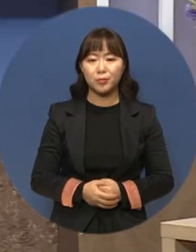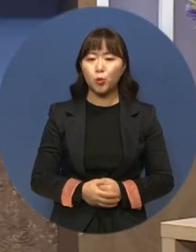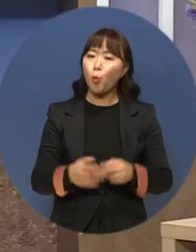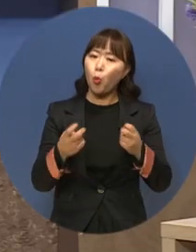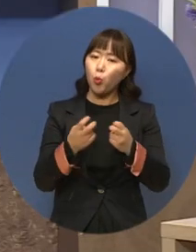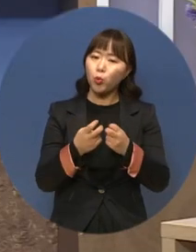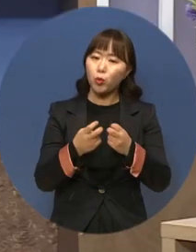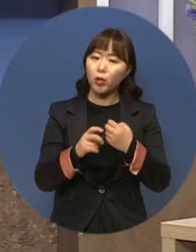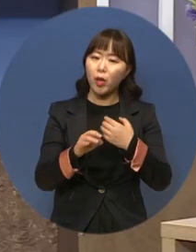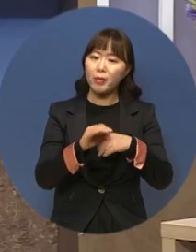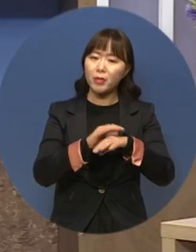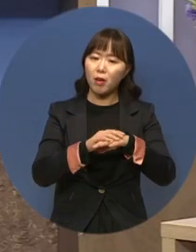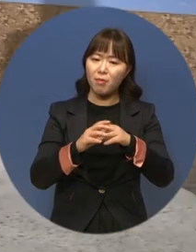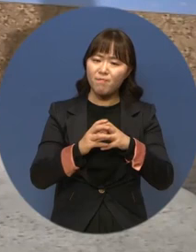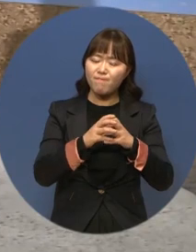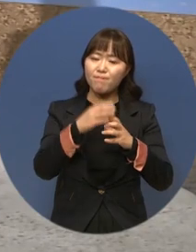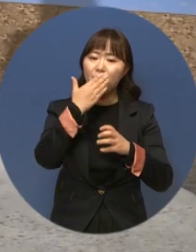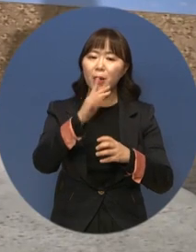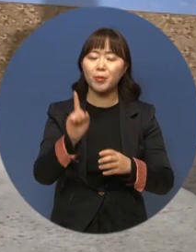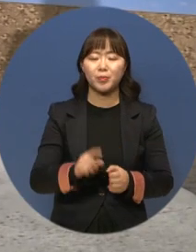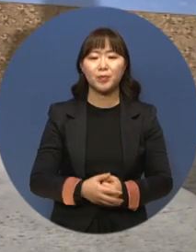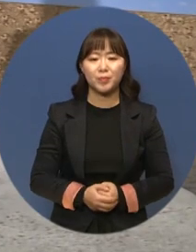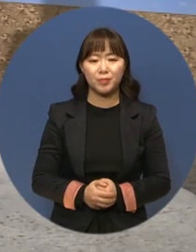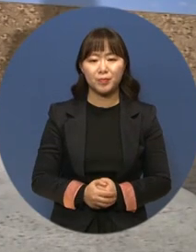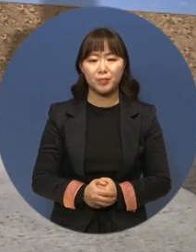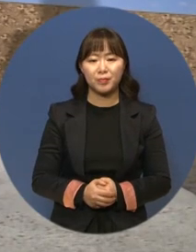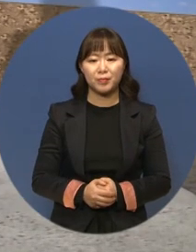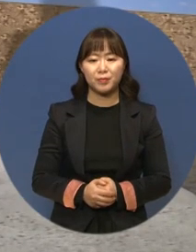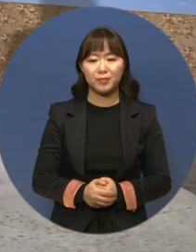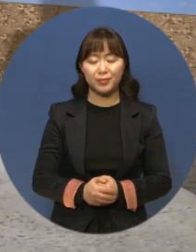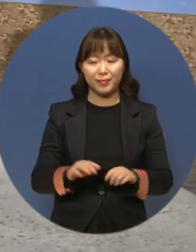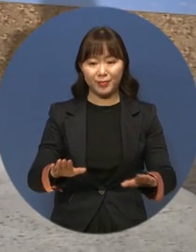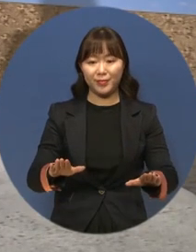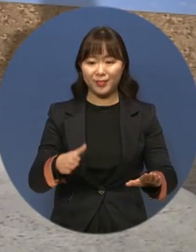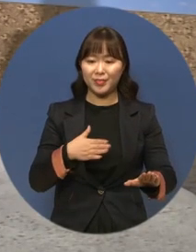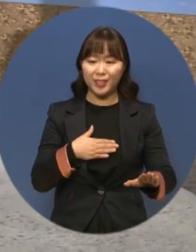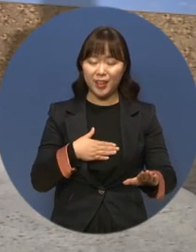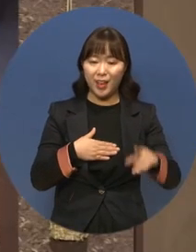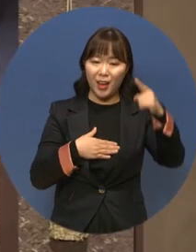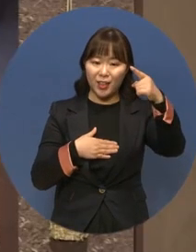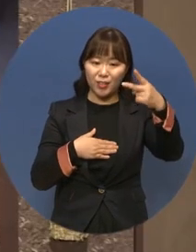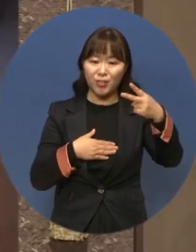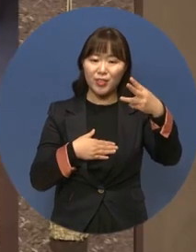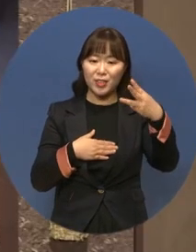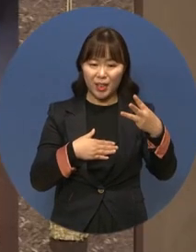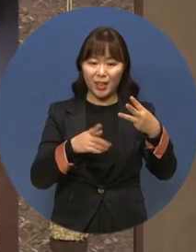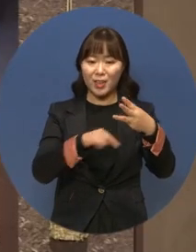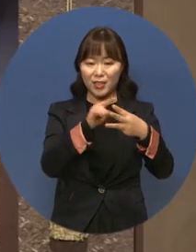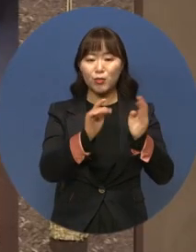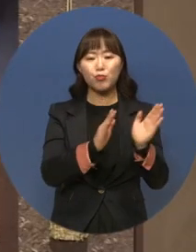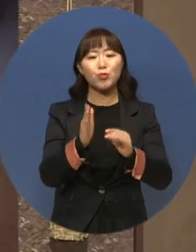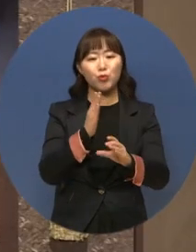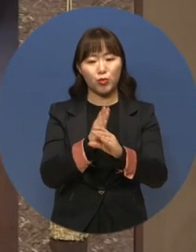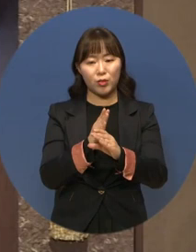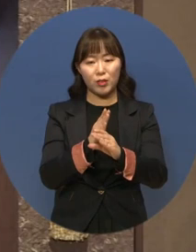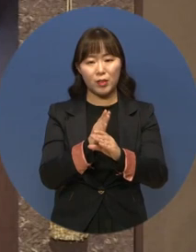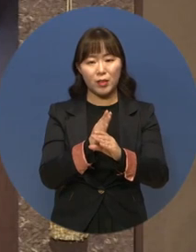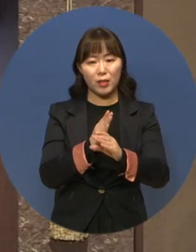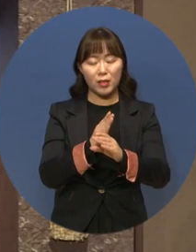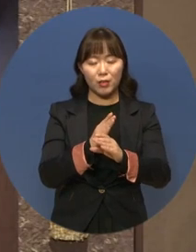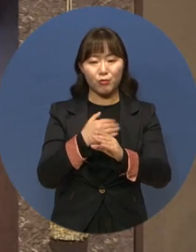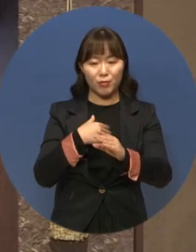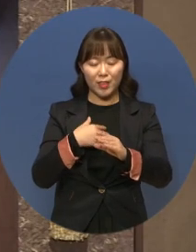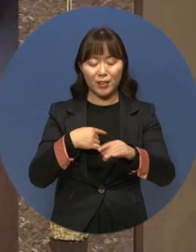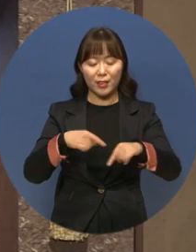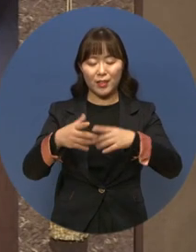하면 똘똘 뭉칠 수 있을까요? 지금 제가 그래서 세 가지 부분에서 준비하고 있는데 당내 부분입니다.